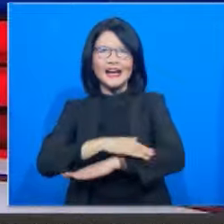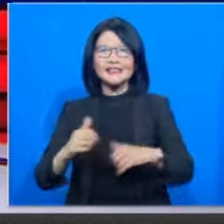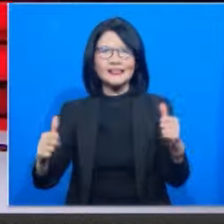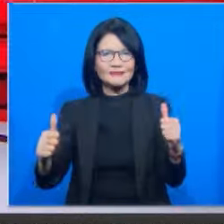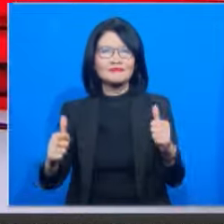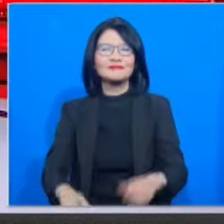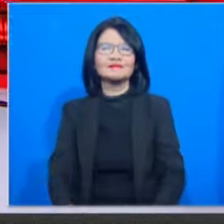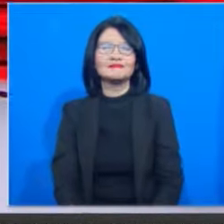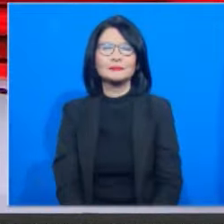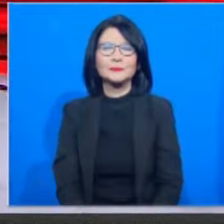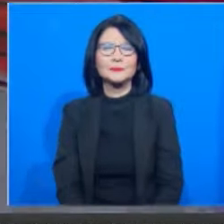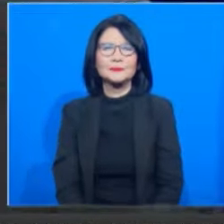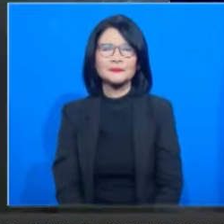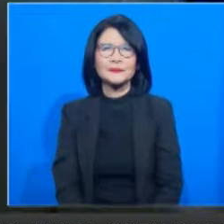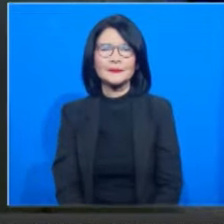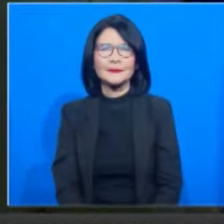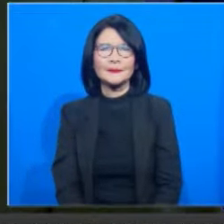Terpercaya.